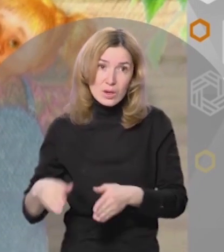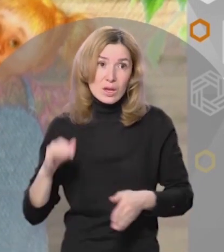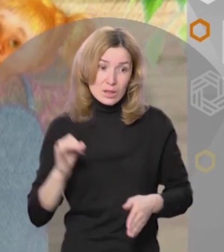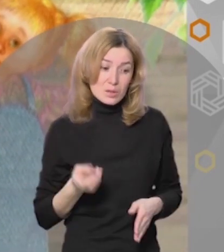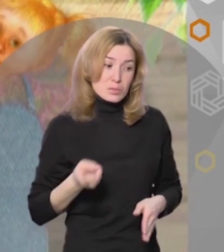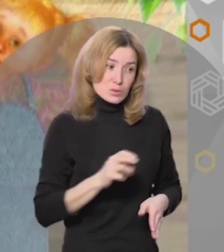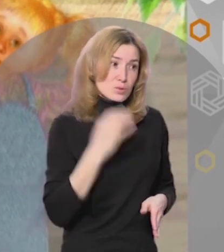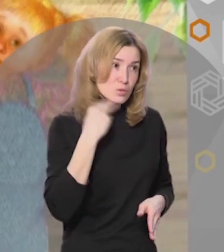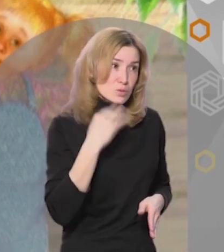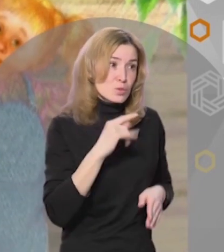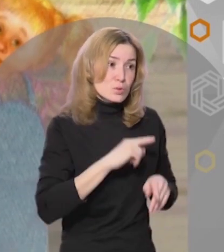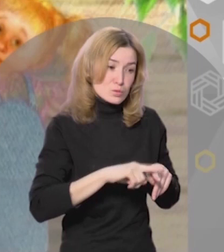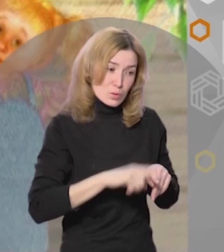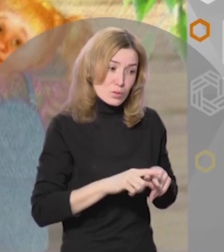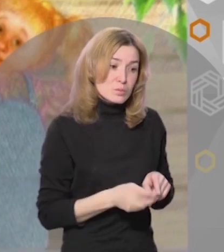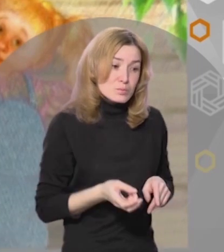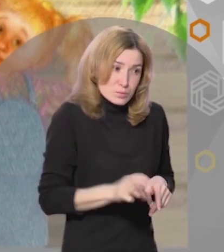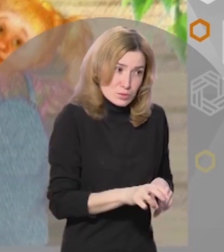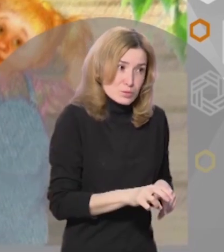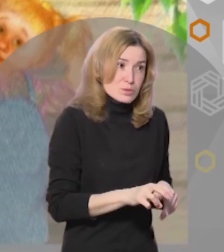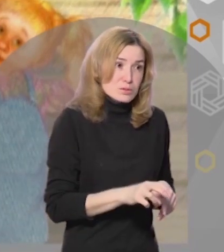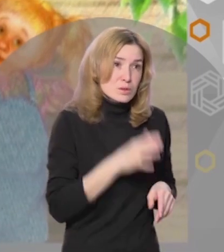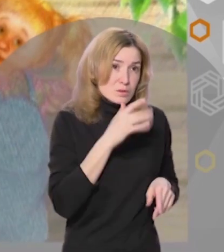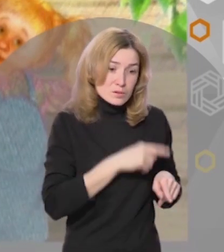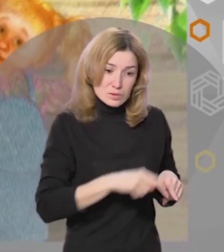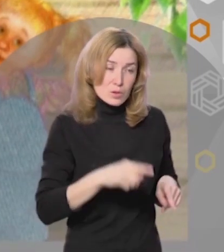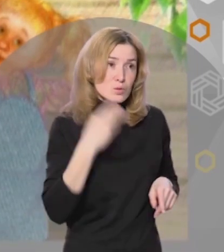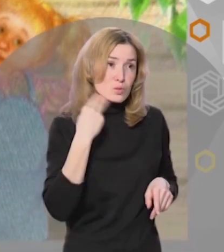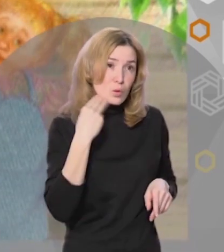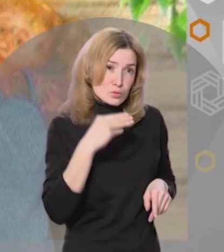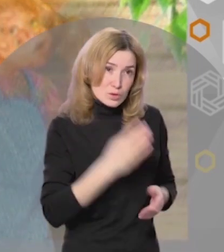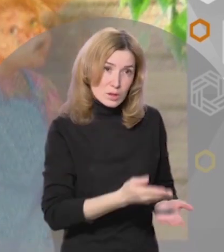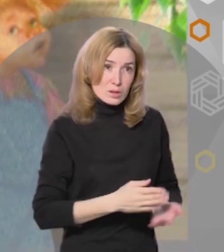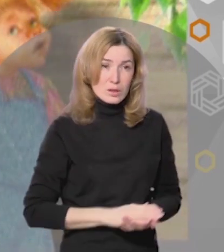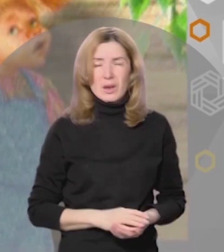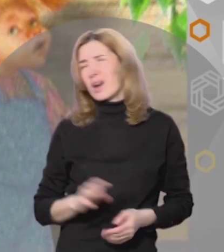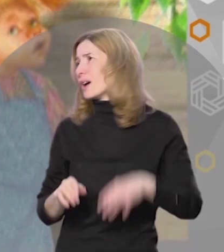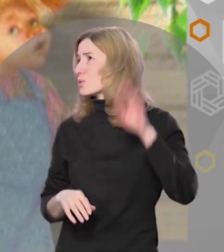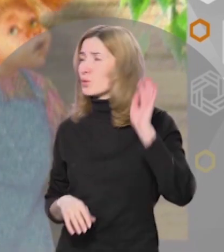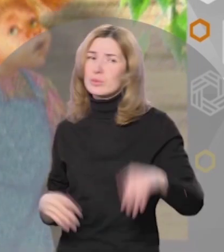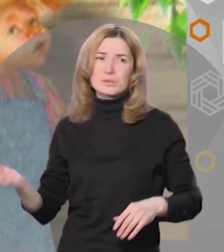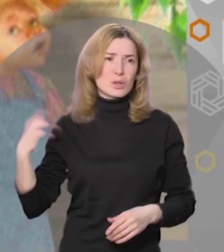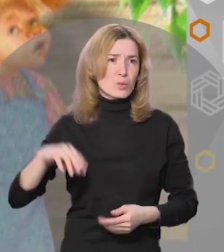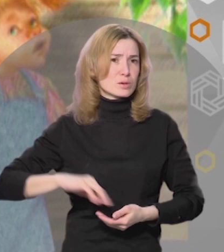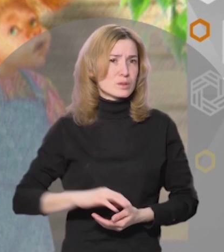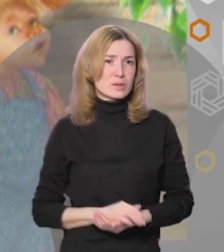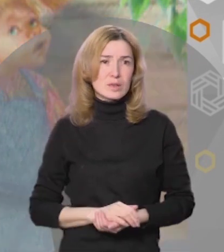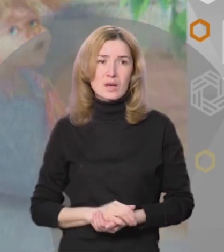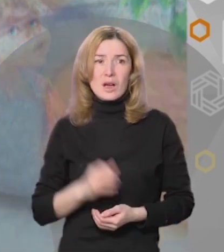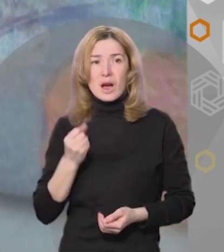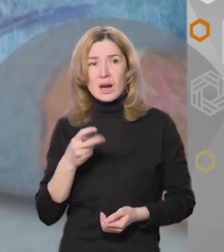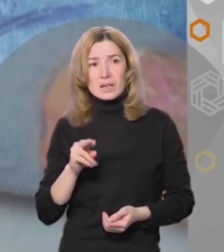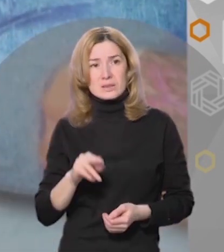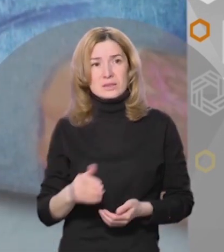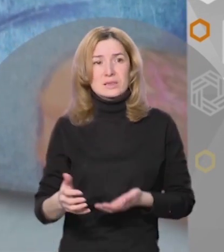сорняки, то скоро в сад придет жить крапивная тетушка. Ну и пусть приходит.